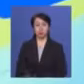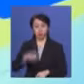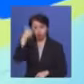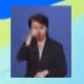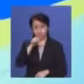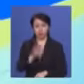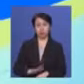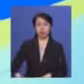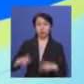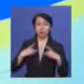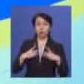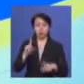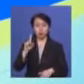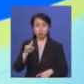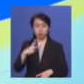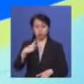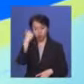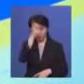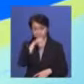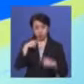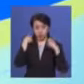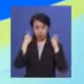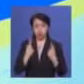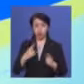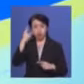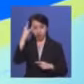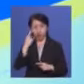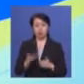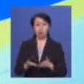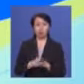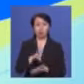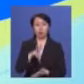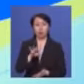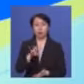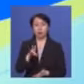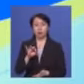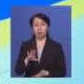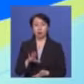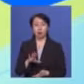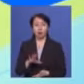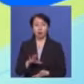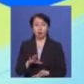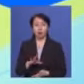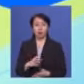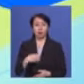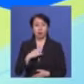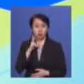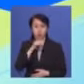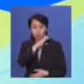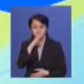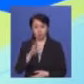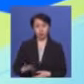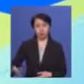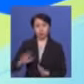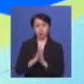В этом году в нашей стране отмечается 120-летний юбилей известного казахского писателя Сабита Муканова. К знаменательной дате в регионе в